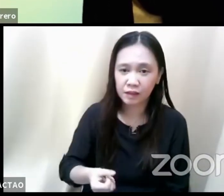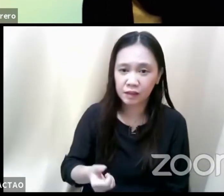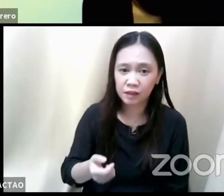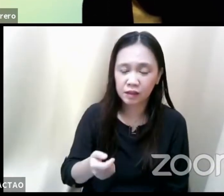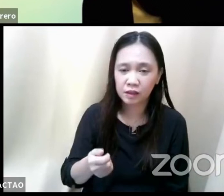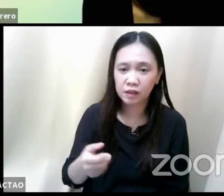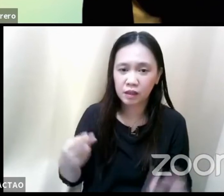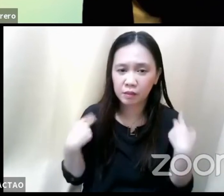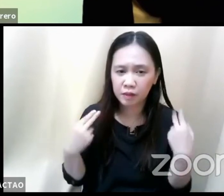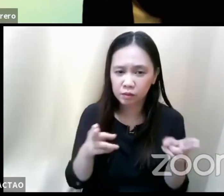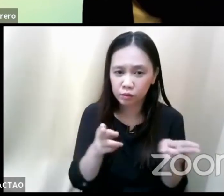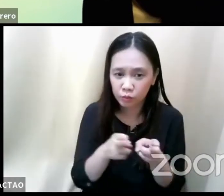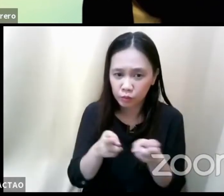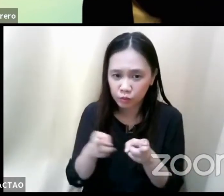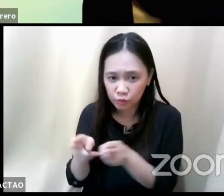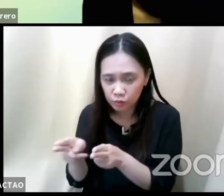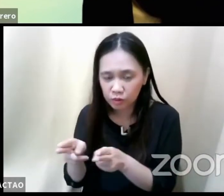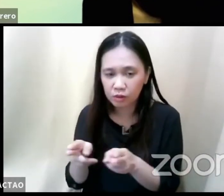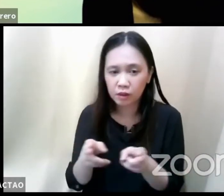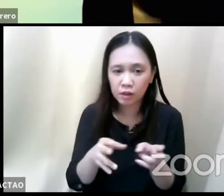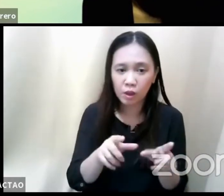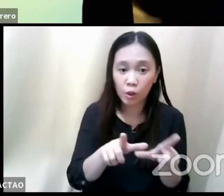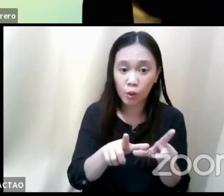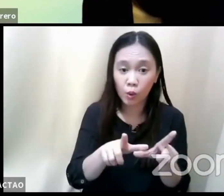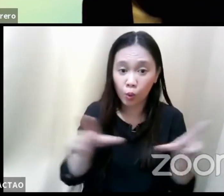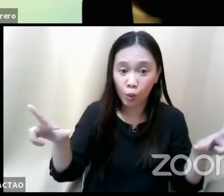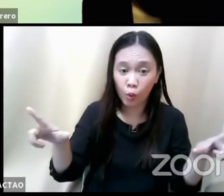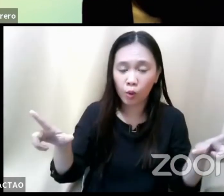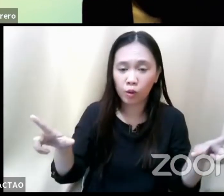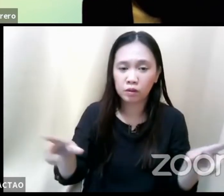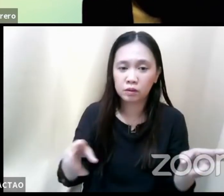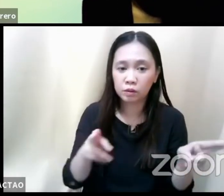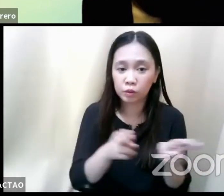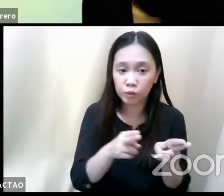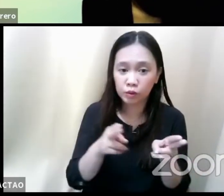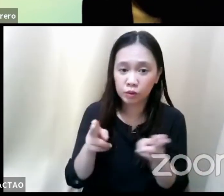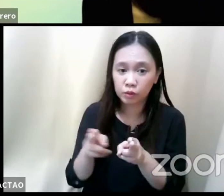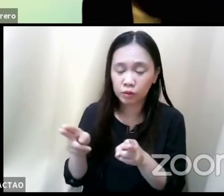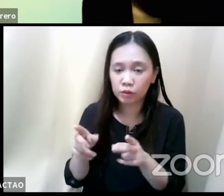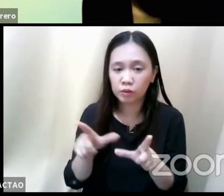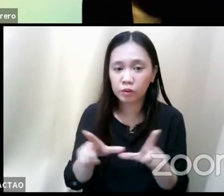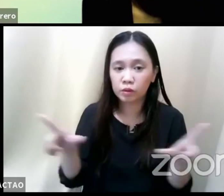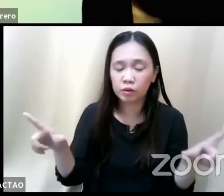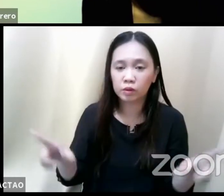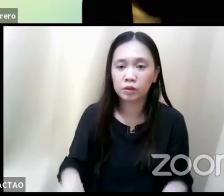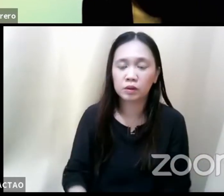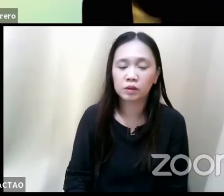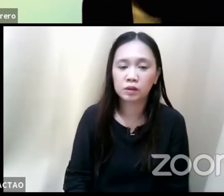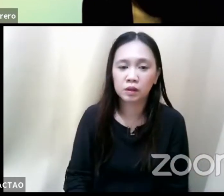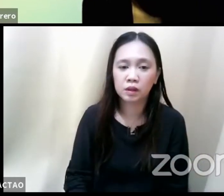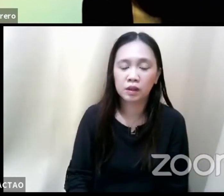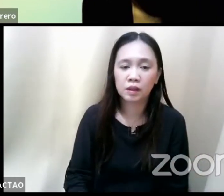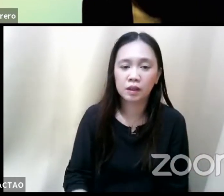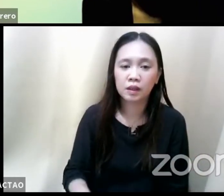short, long, short, or sa Morse code, dit,